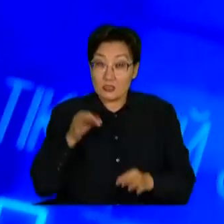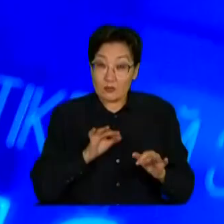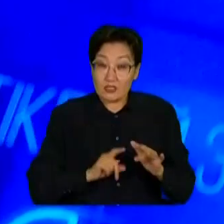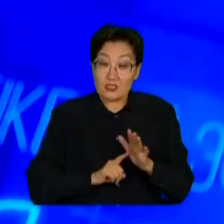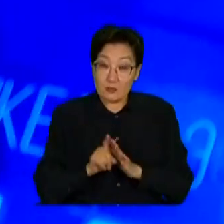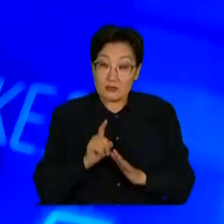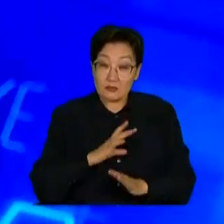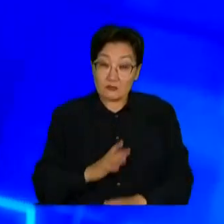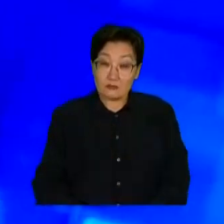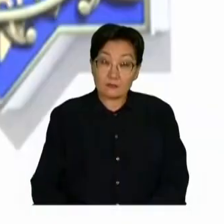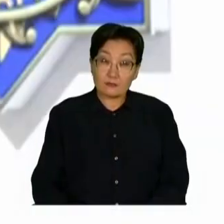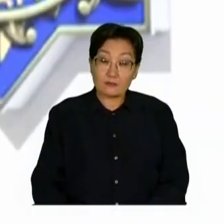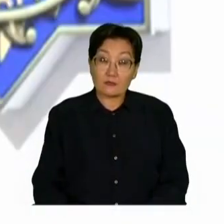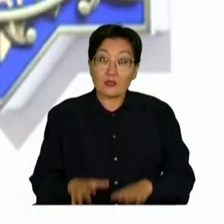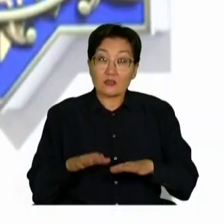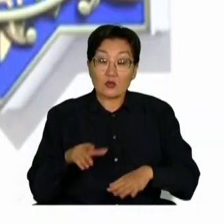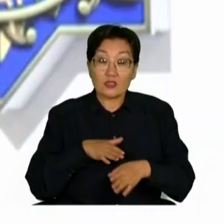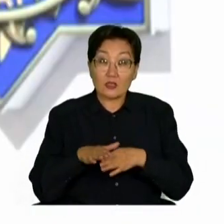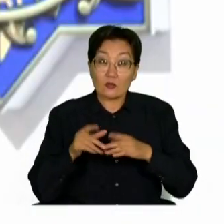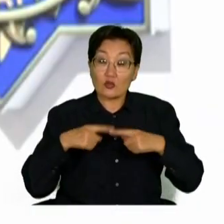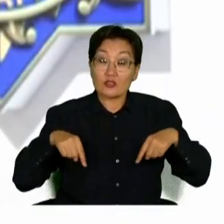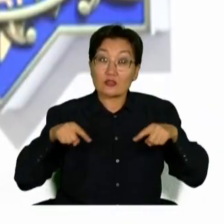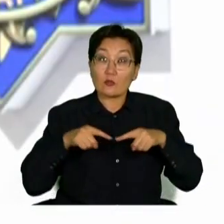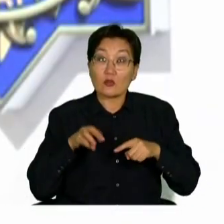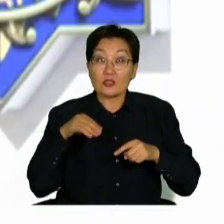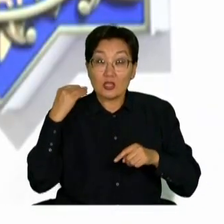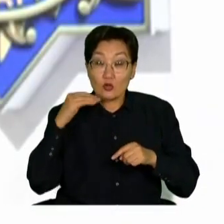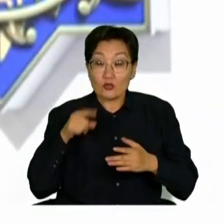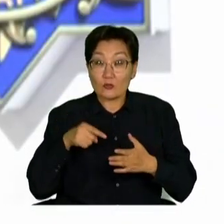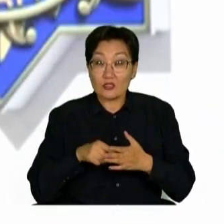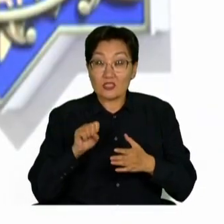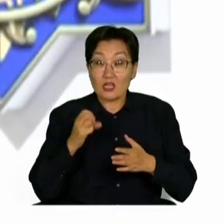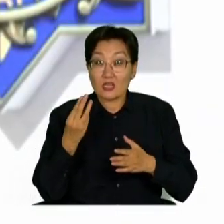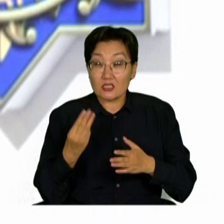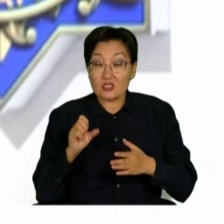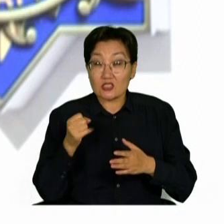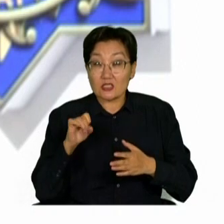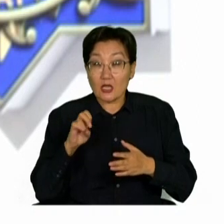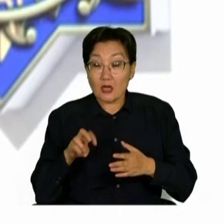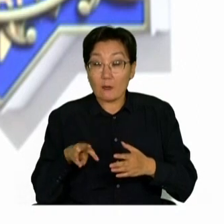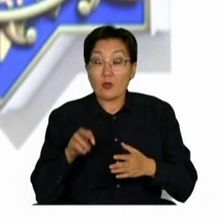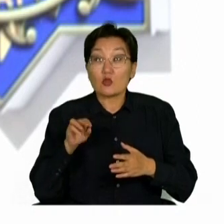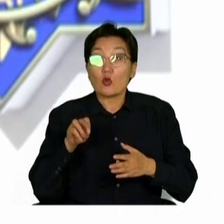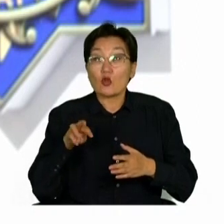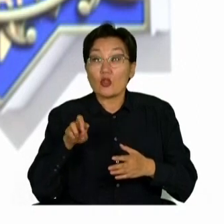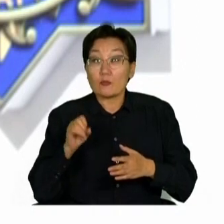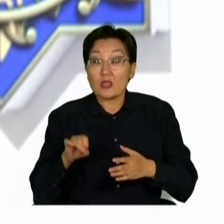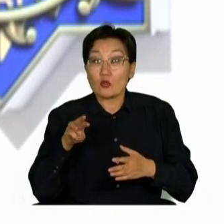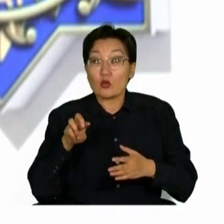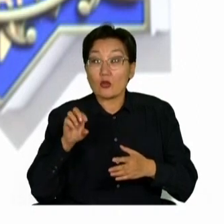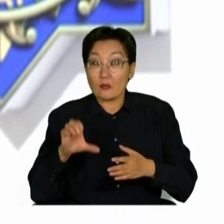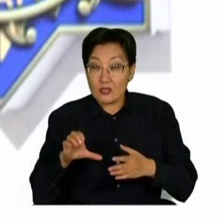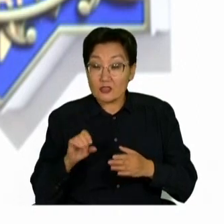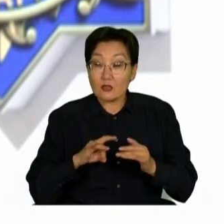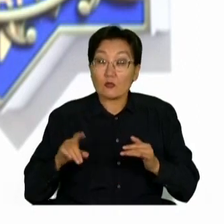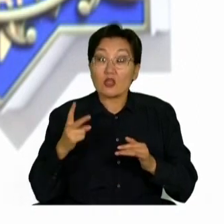қозғалды. Жергілікті атқарушы органдар Түркістан қаласы, Сарағаш, Сайрам, Төлеби және Түлкібас аудандарындағы